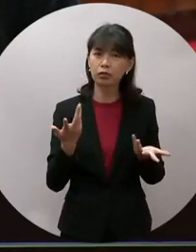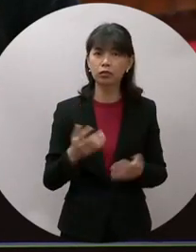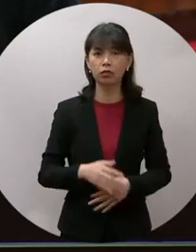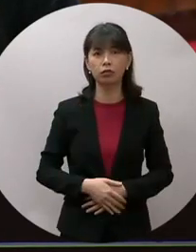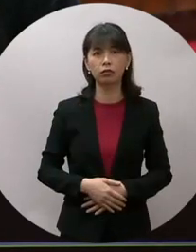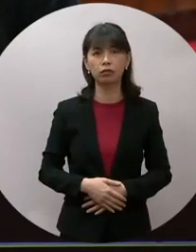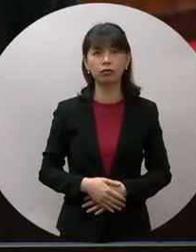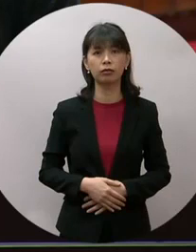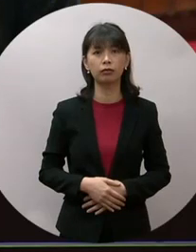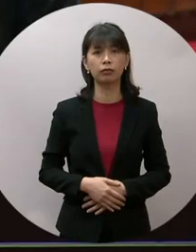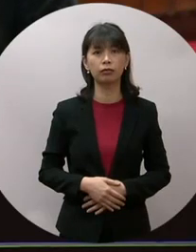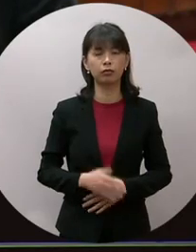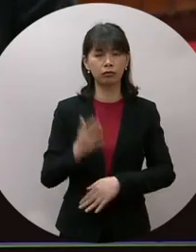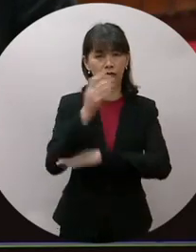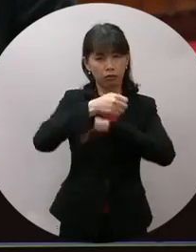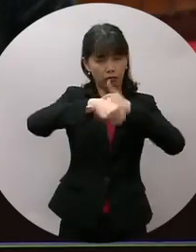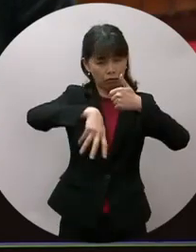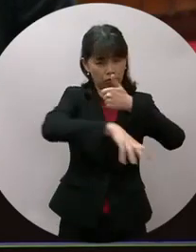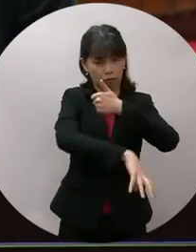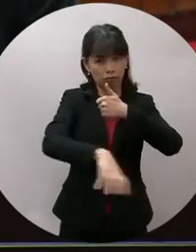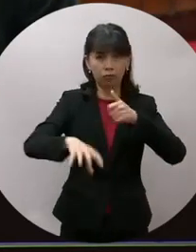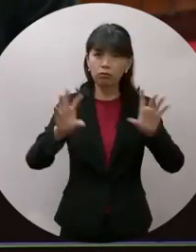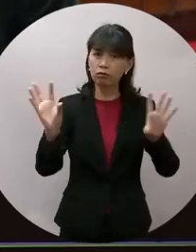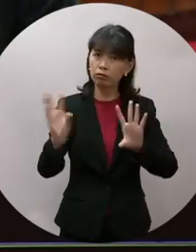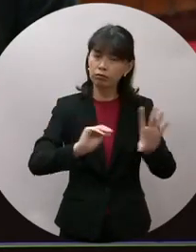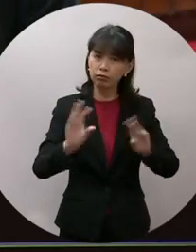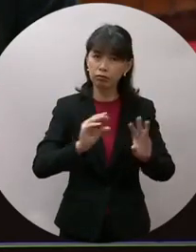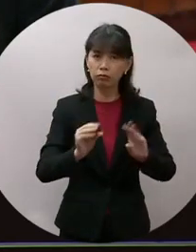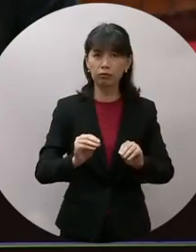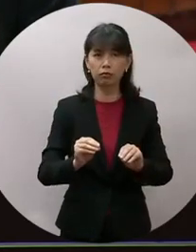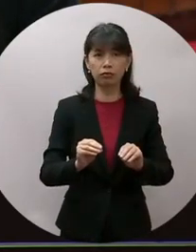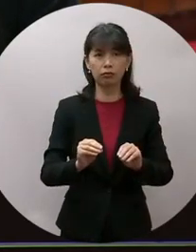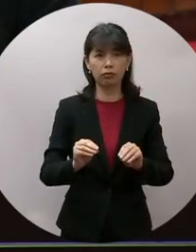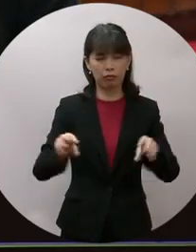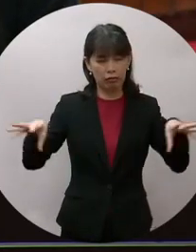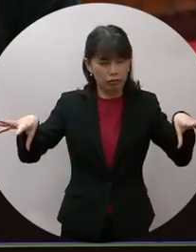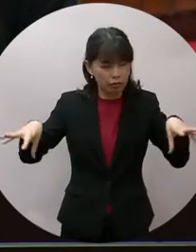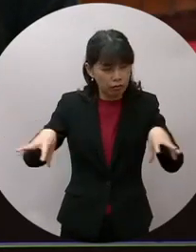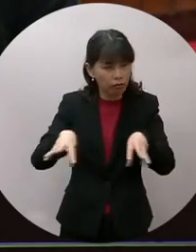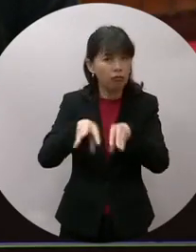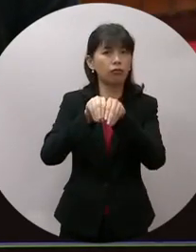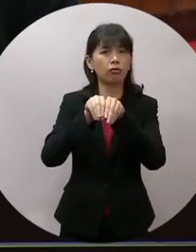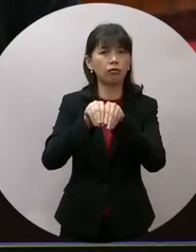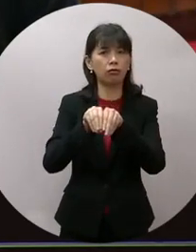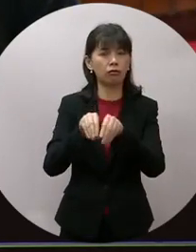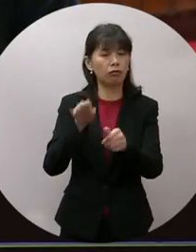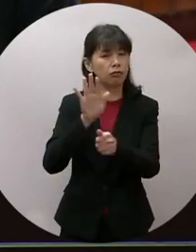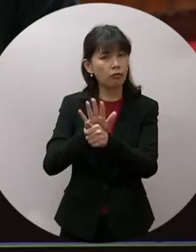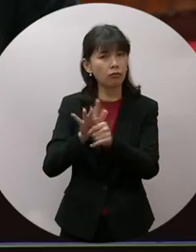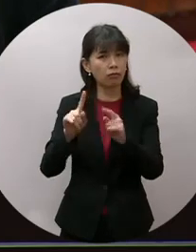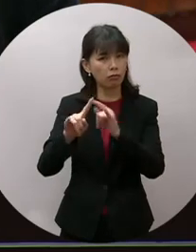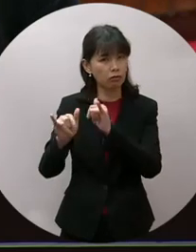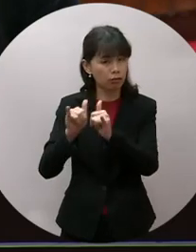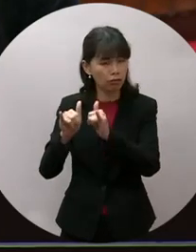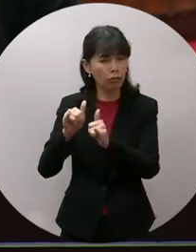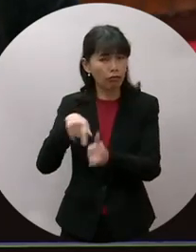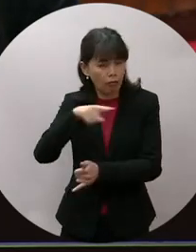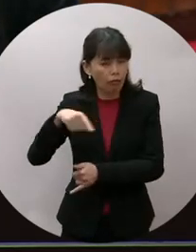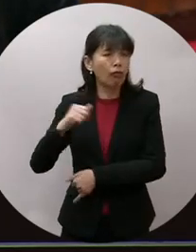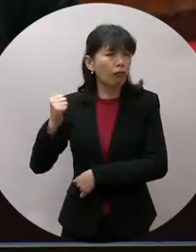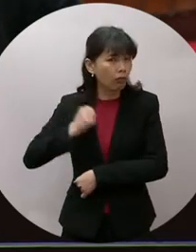么样让这些各部会所掌握的资料能够去做一个整合，让我们的民众也有知的权